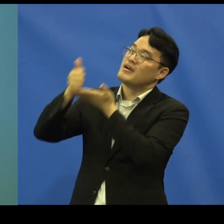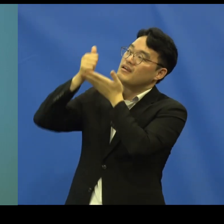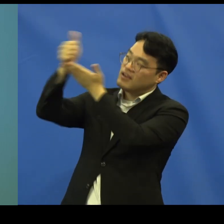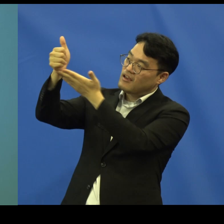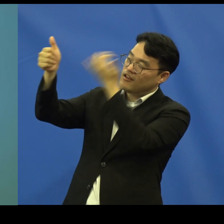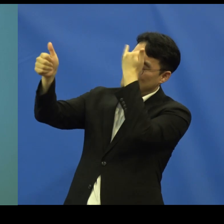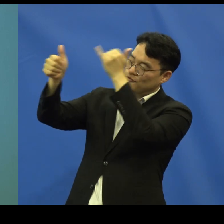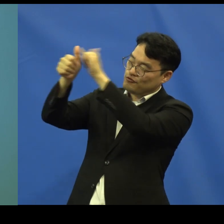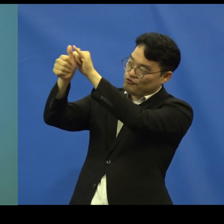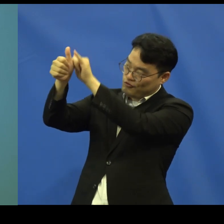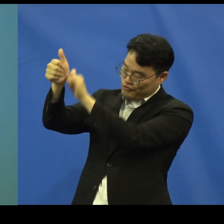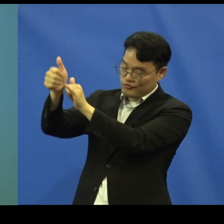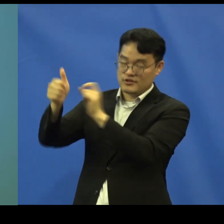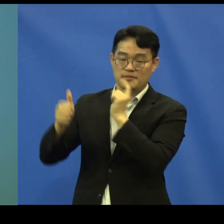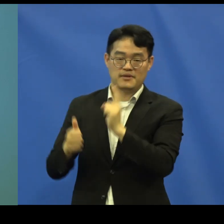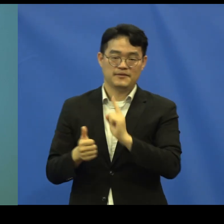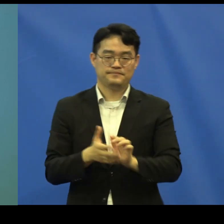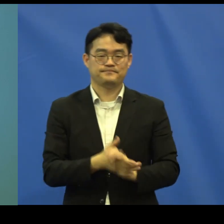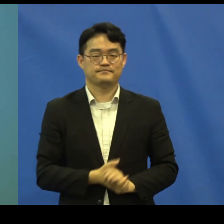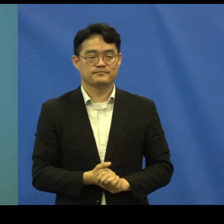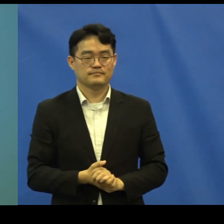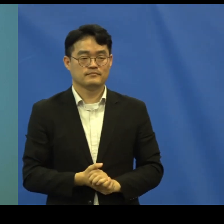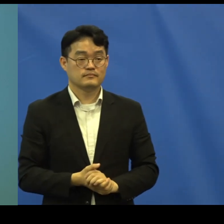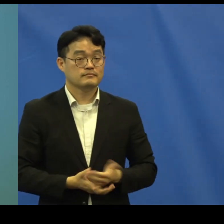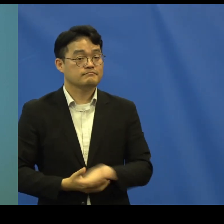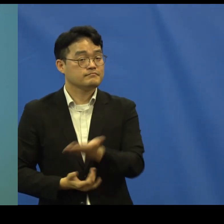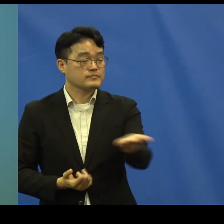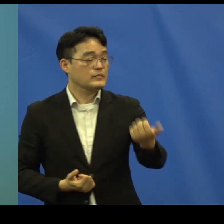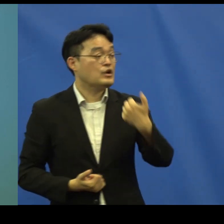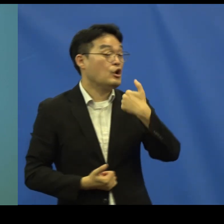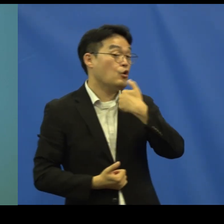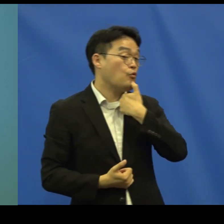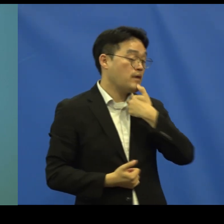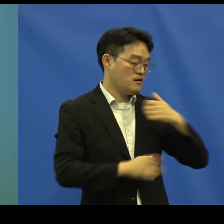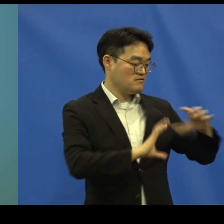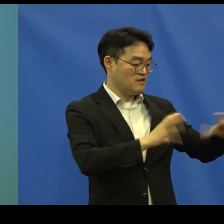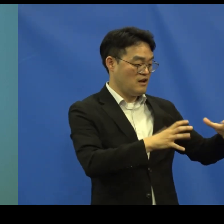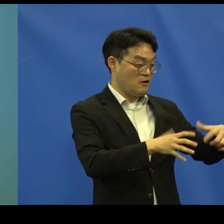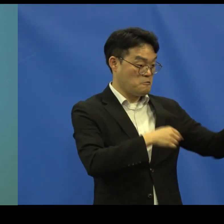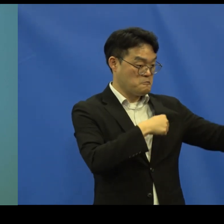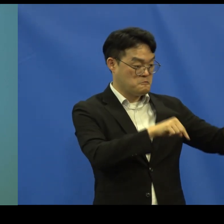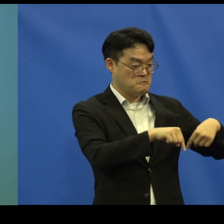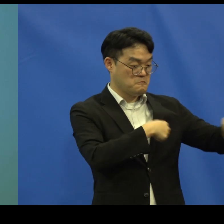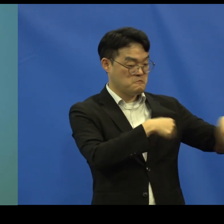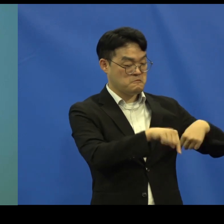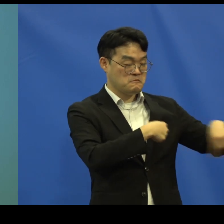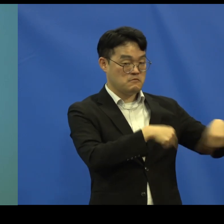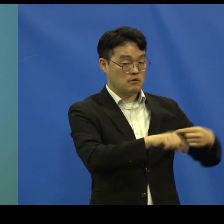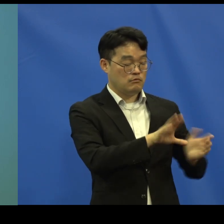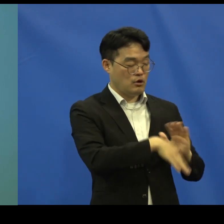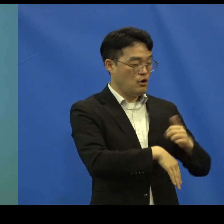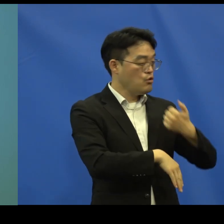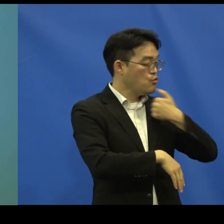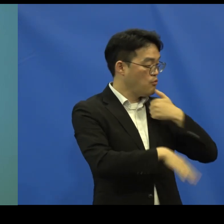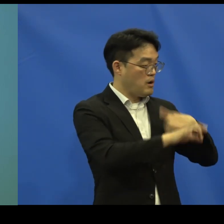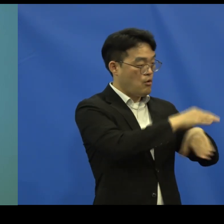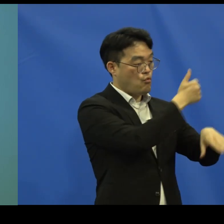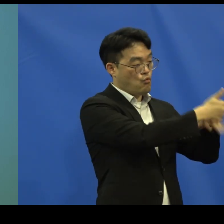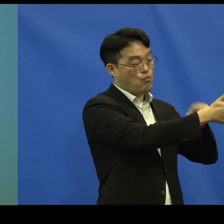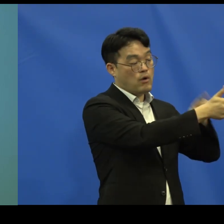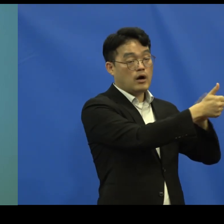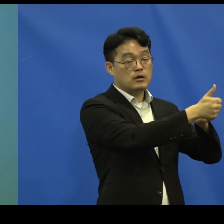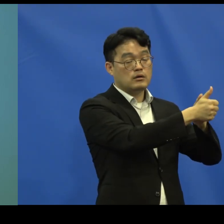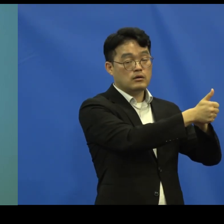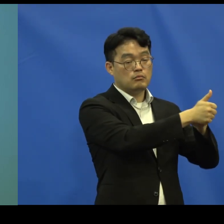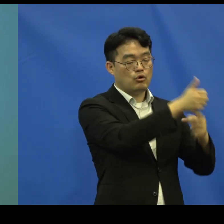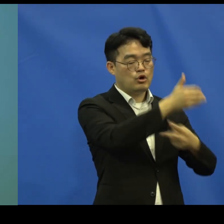것입니다. 여러분, 당시 로마 제국이 번영을 구가할 때 로마 황제가 곧 신이 된 거예요. 그리고 로마는 시들지 않는